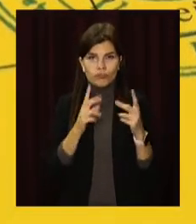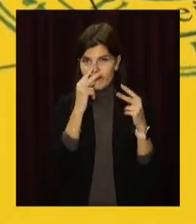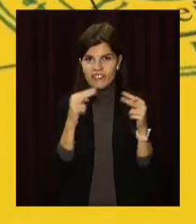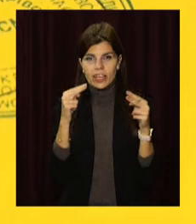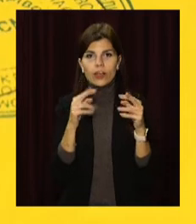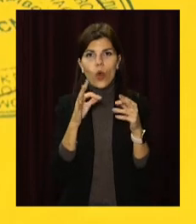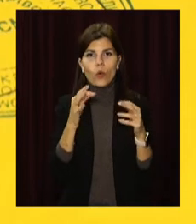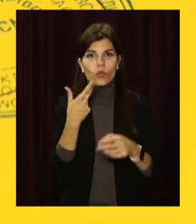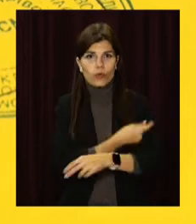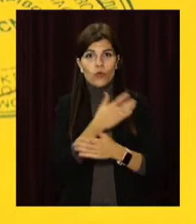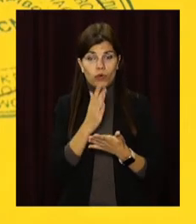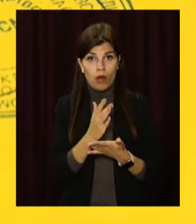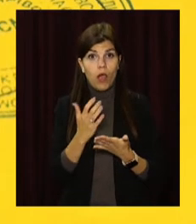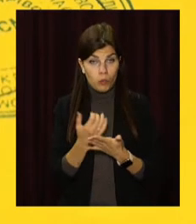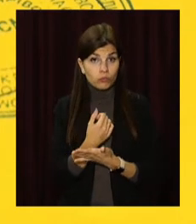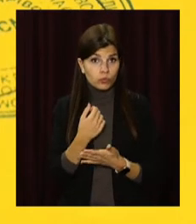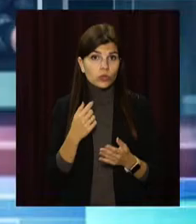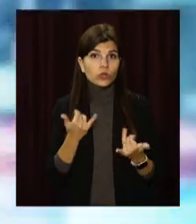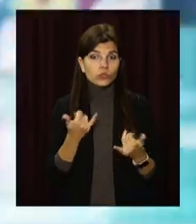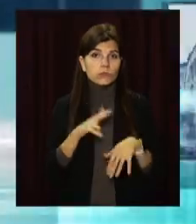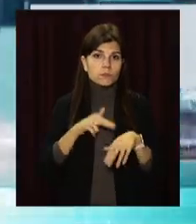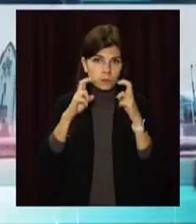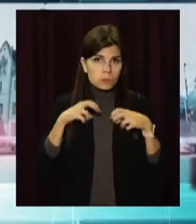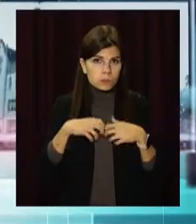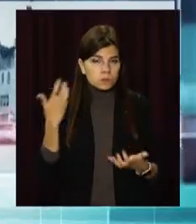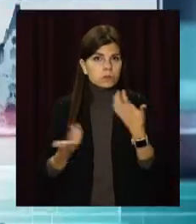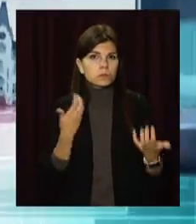про оголошення підозри фігурантам.